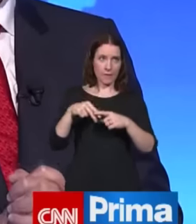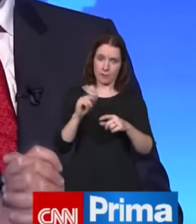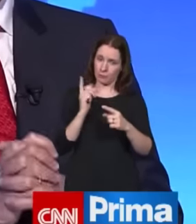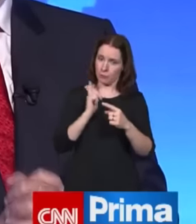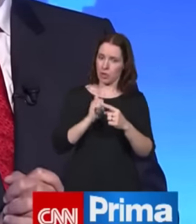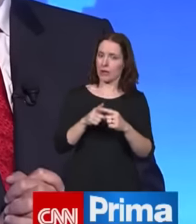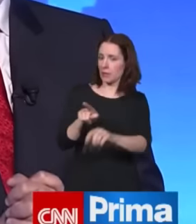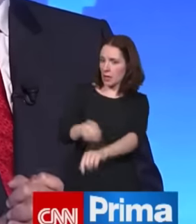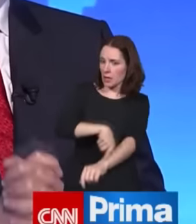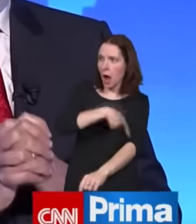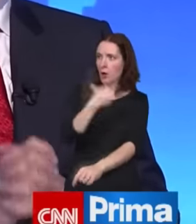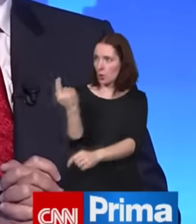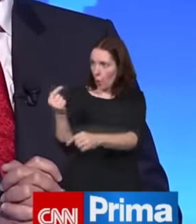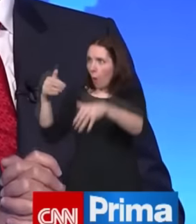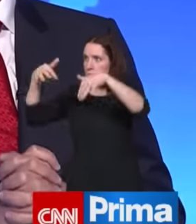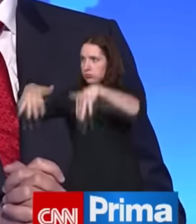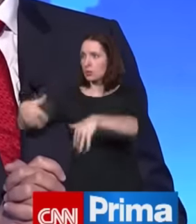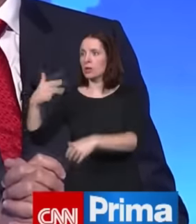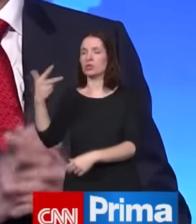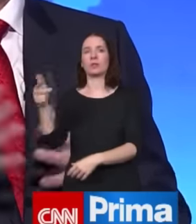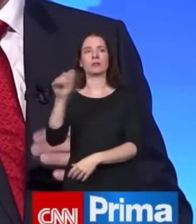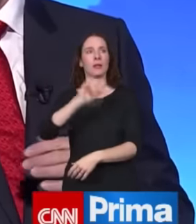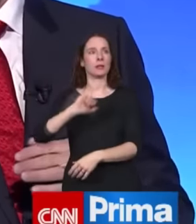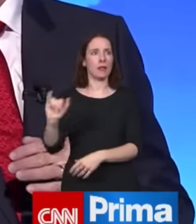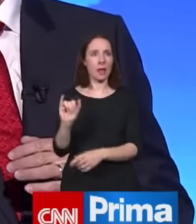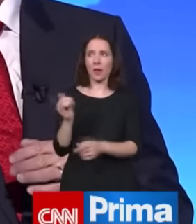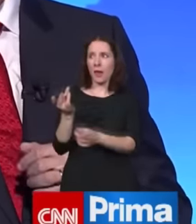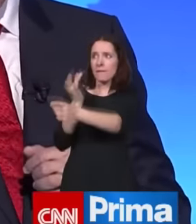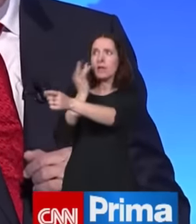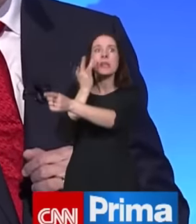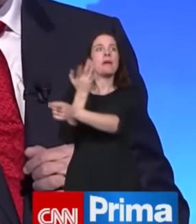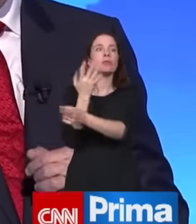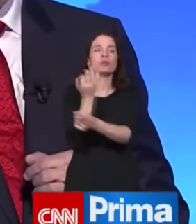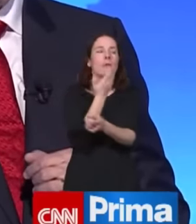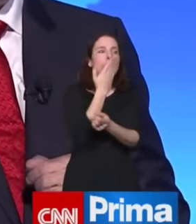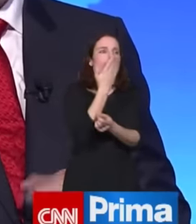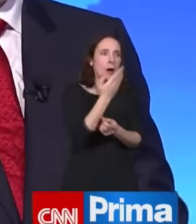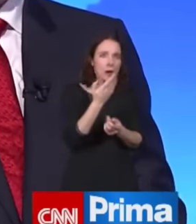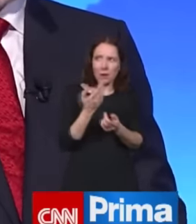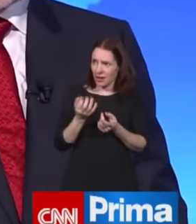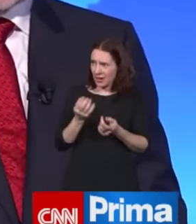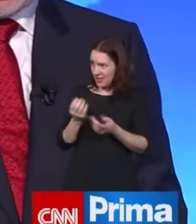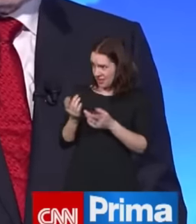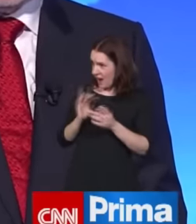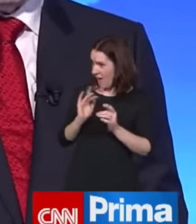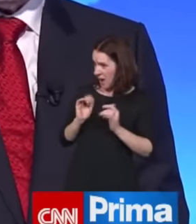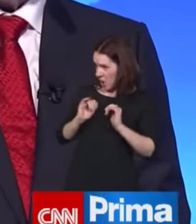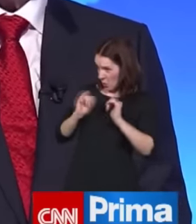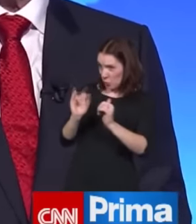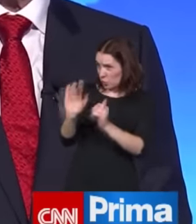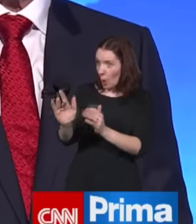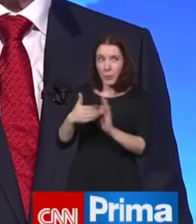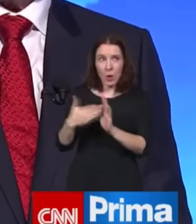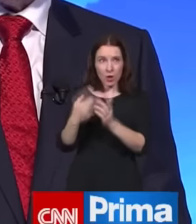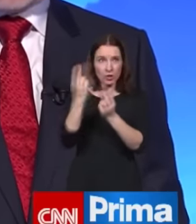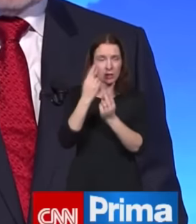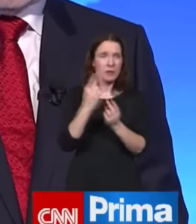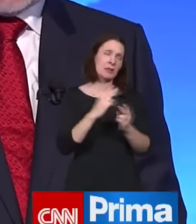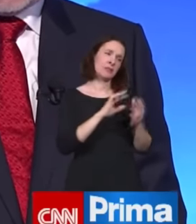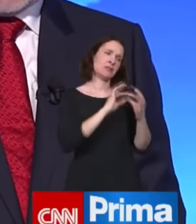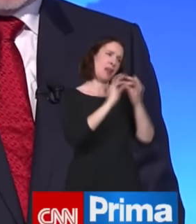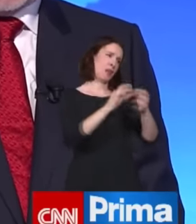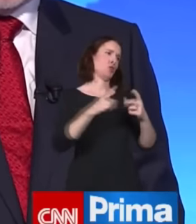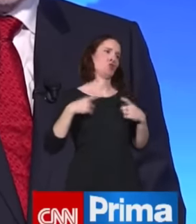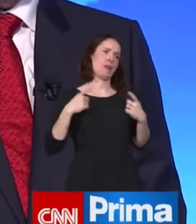nevíte, co je to podnikat. Vy jste celý, nevračte mi do řeči, vy jste celý život vlastený státem, vy jste celý život